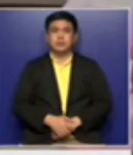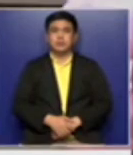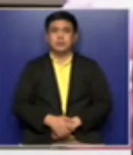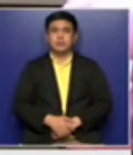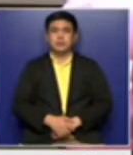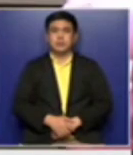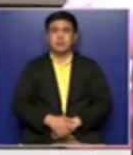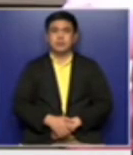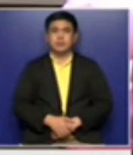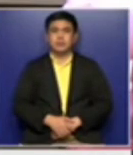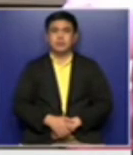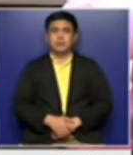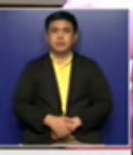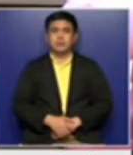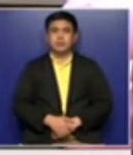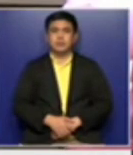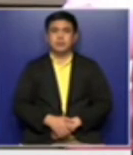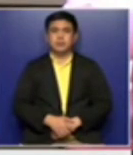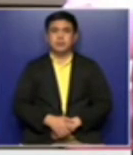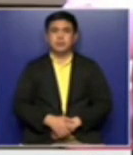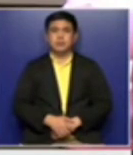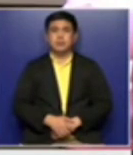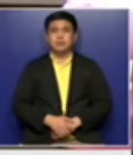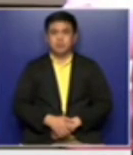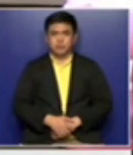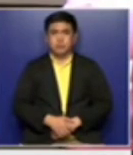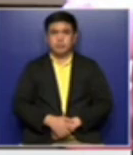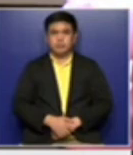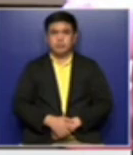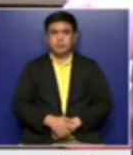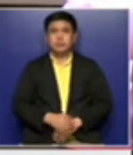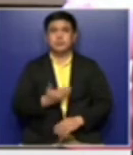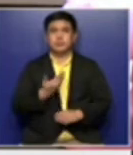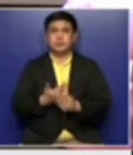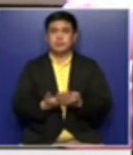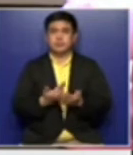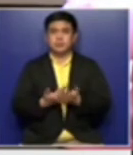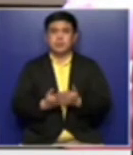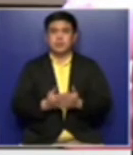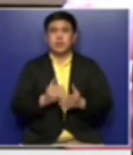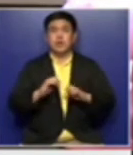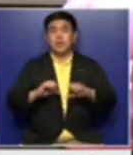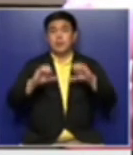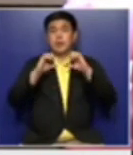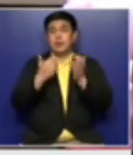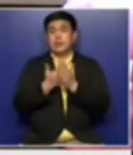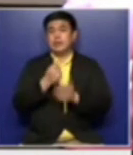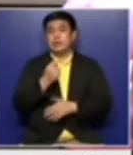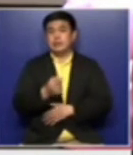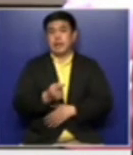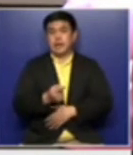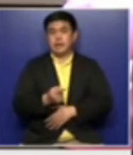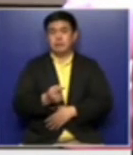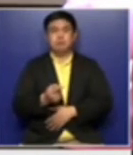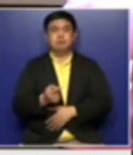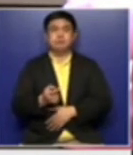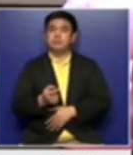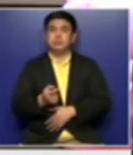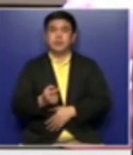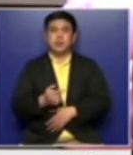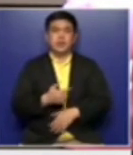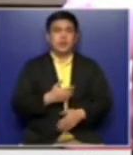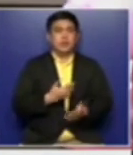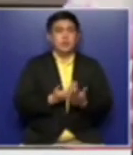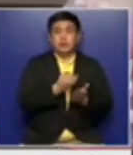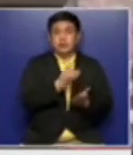สรุปแล้วครับในการตั้งการจัดสรรงบประมาณถ้ารัฐบาลไม่เอารายจ่ายไปละลายในสารพัดรายการ